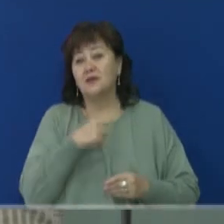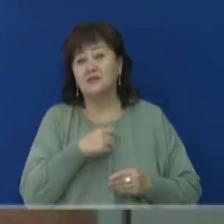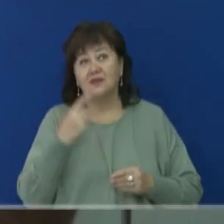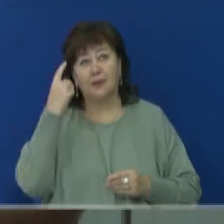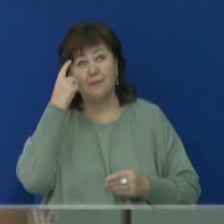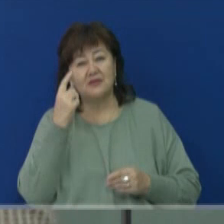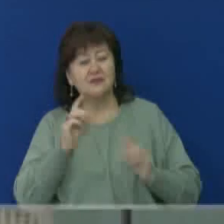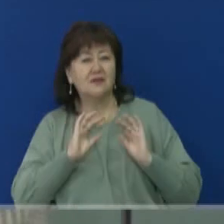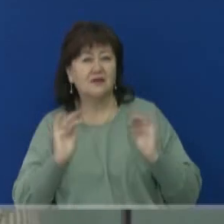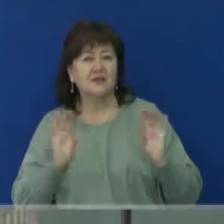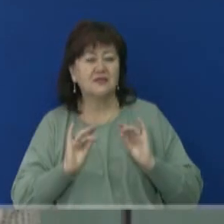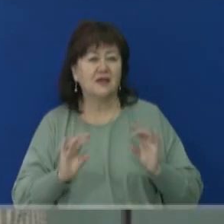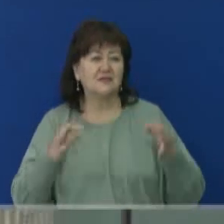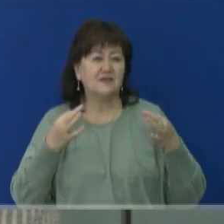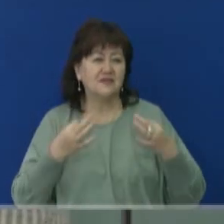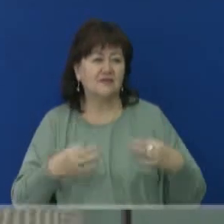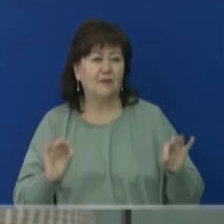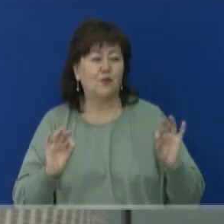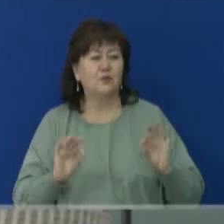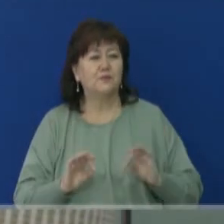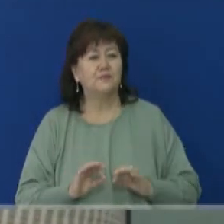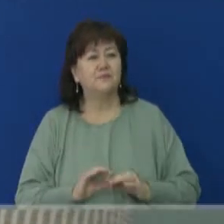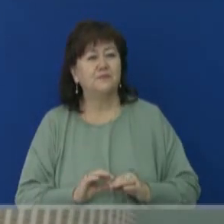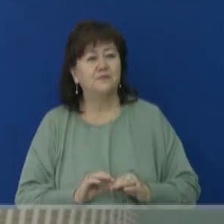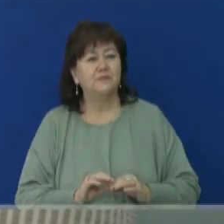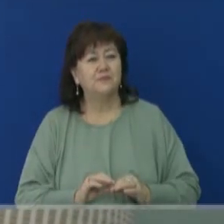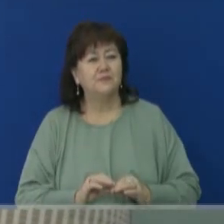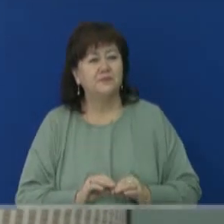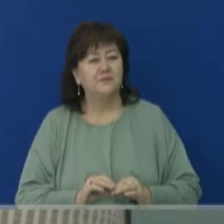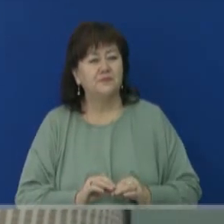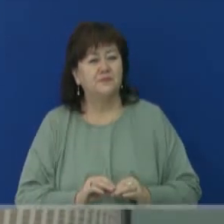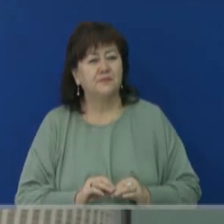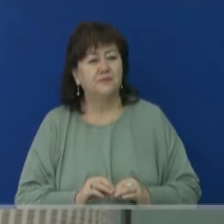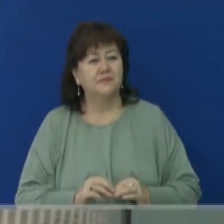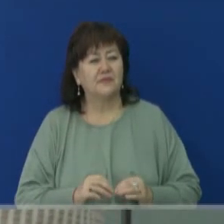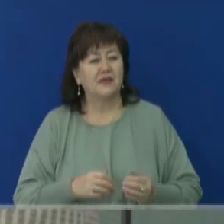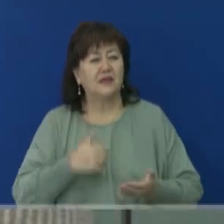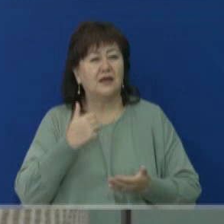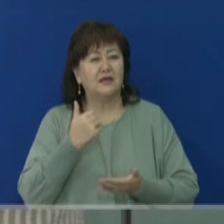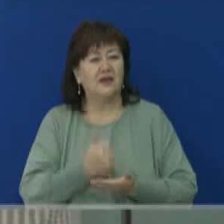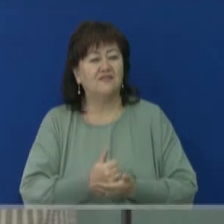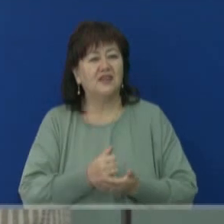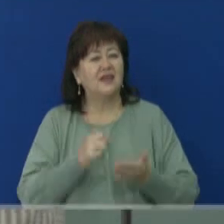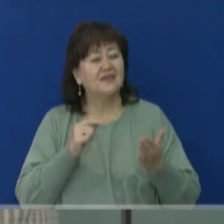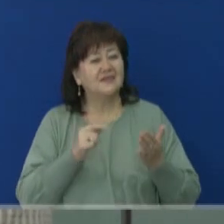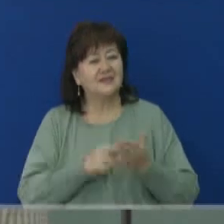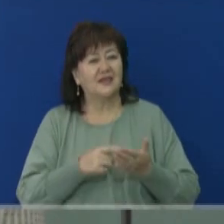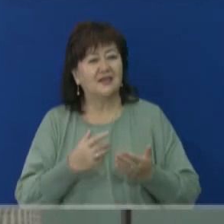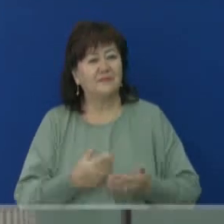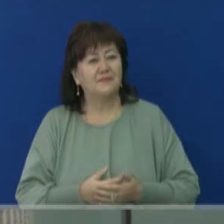айта білетін, сонымен бірге жаза білетін тұлға тәрбиелеу менің басты мақсатым. Осы жолда мен